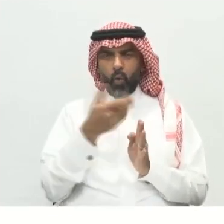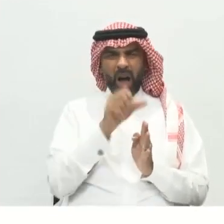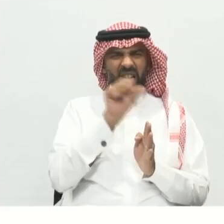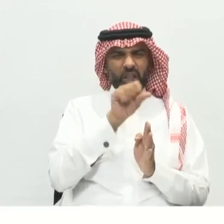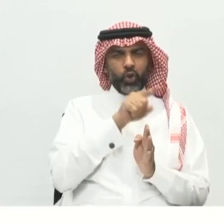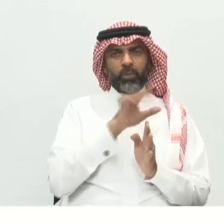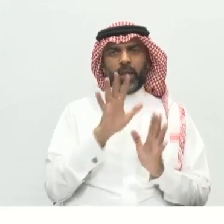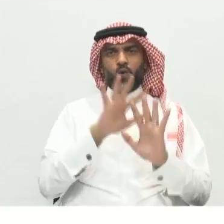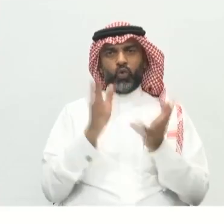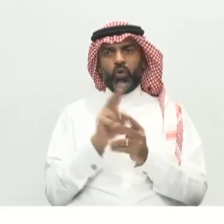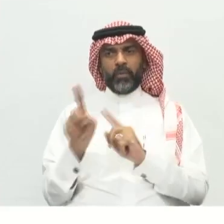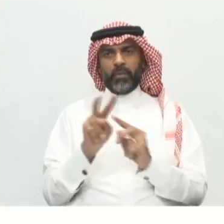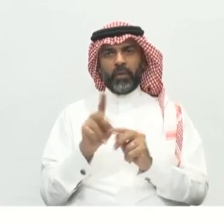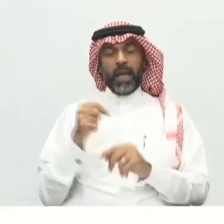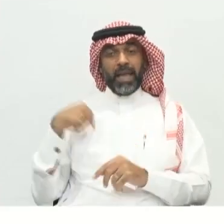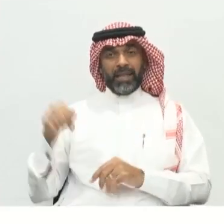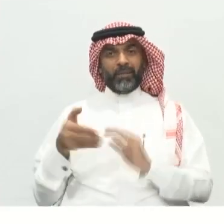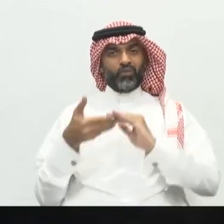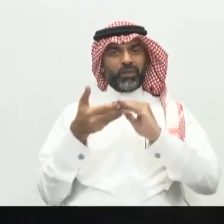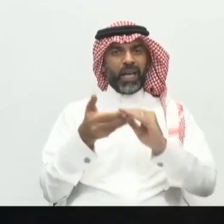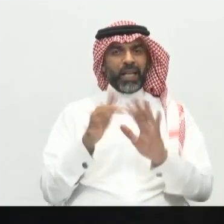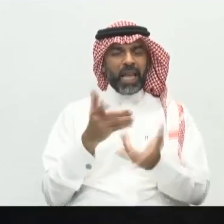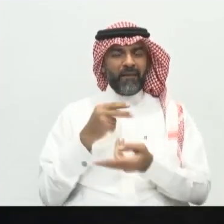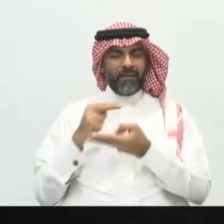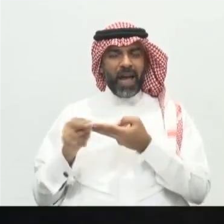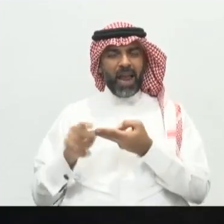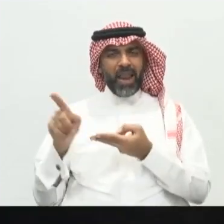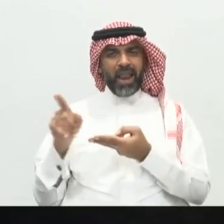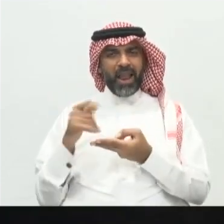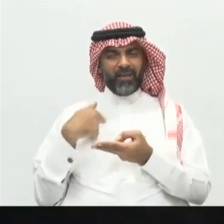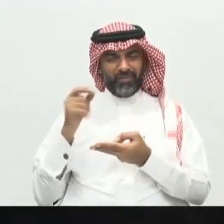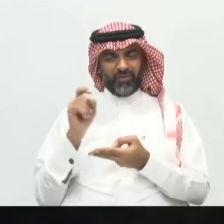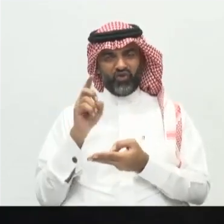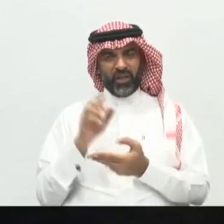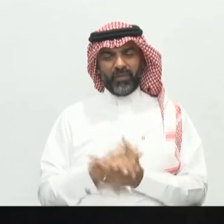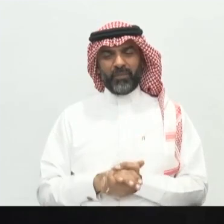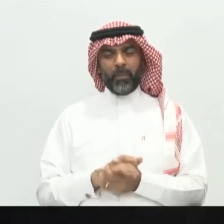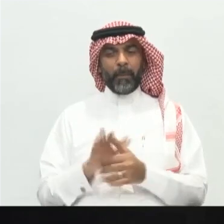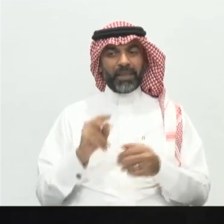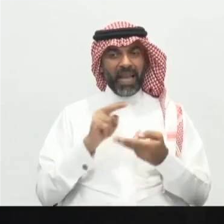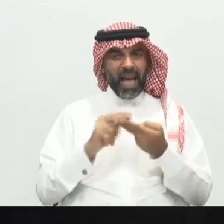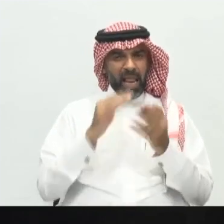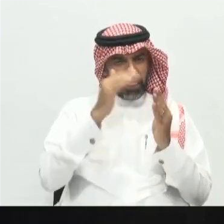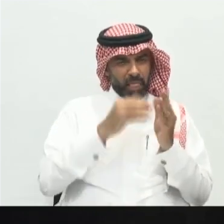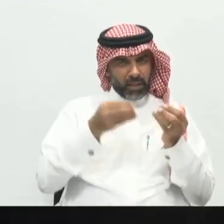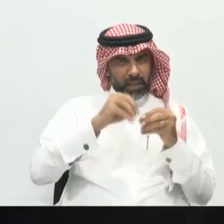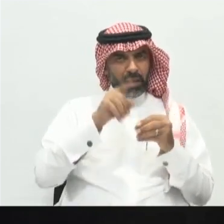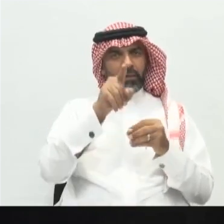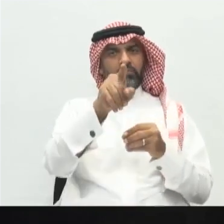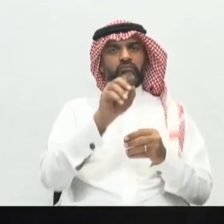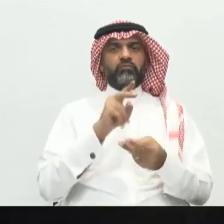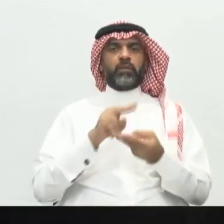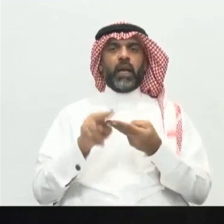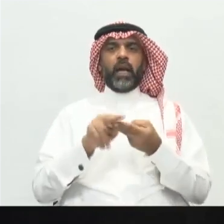ساقوم سنقوم هنا بمساعدتكم في كيفيه حلها ولكن سنترك بقيه الحل لكم وستقوم بحل